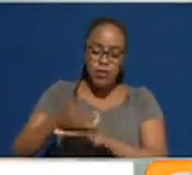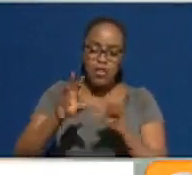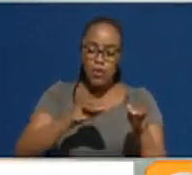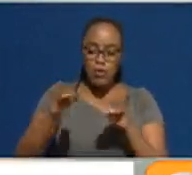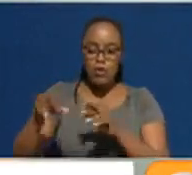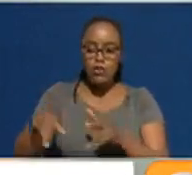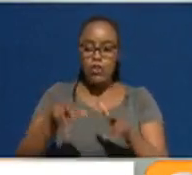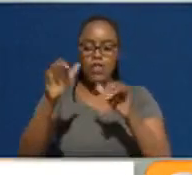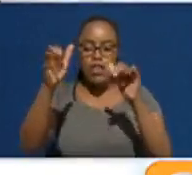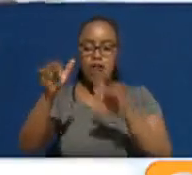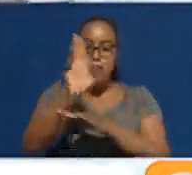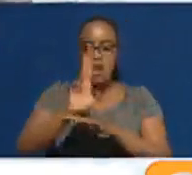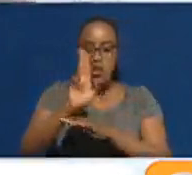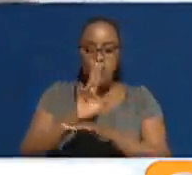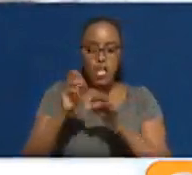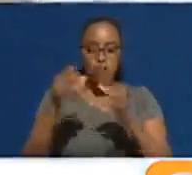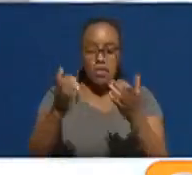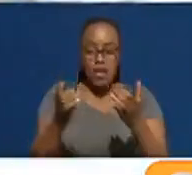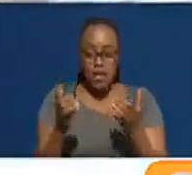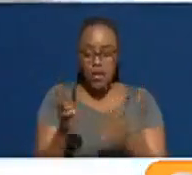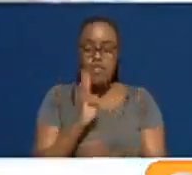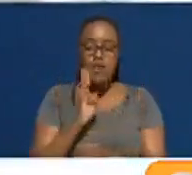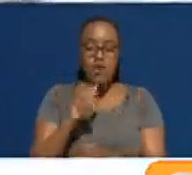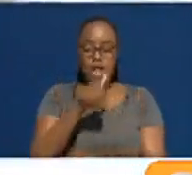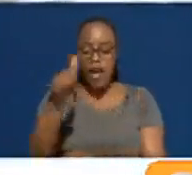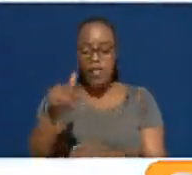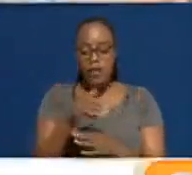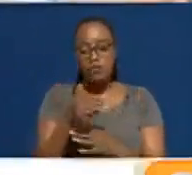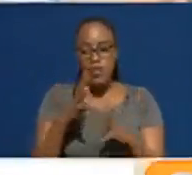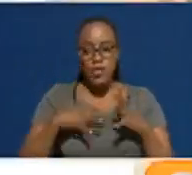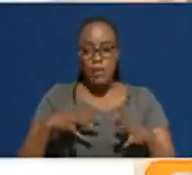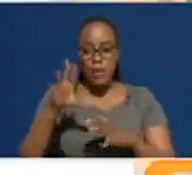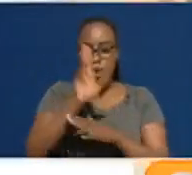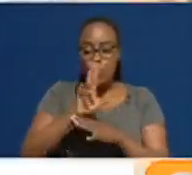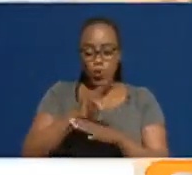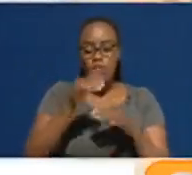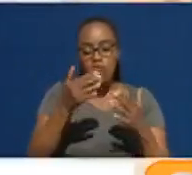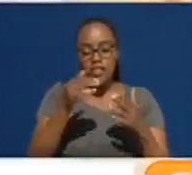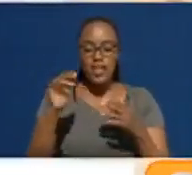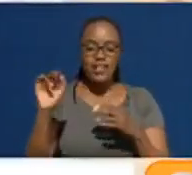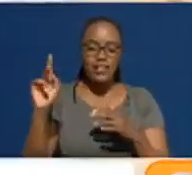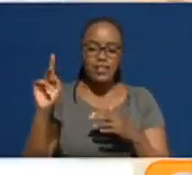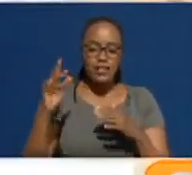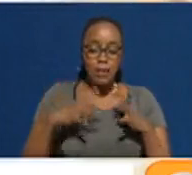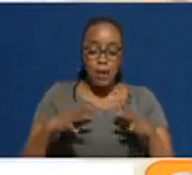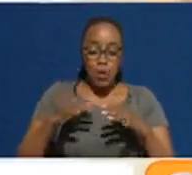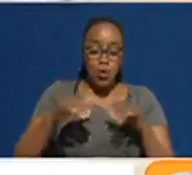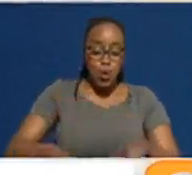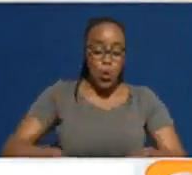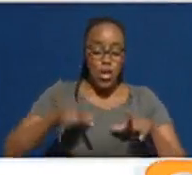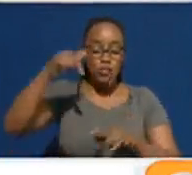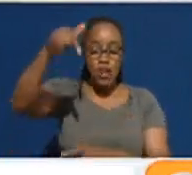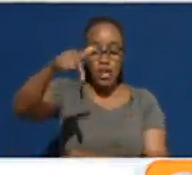mto, wakulima wanatumia kiwango wanahitaji, na yale maji mengine yanateremka chini kwa matumizi ya wananchi wa walioko kule downstream. Kwa hivyo